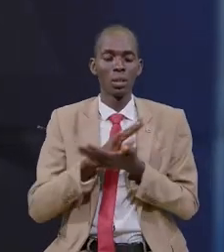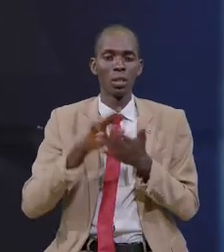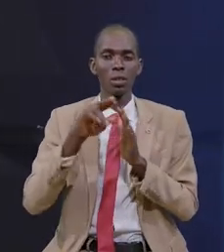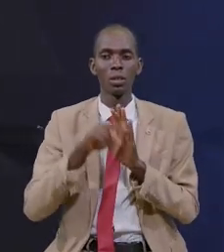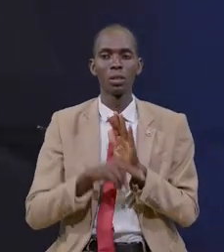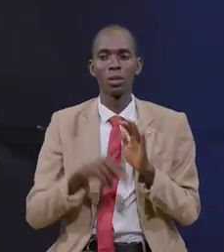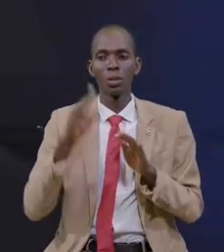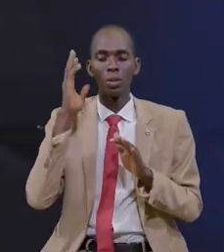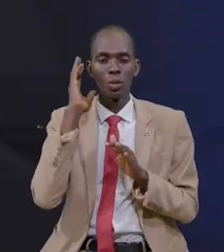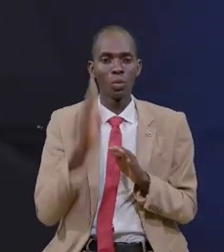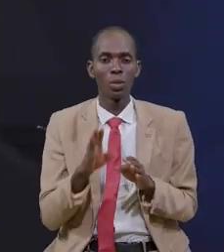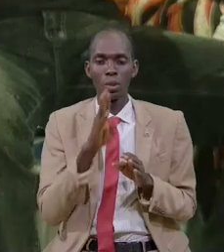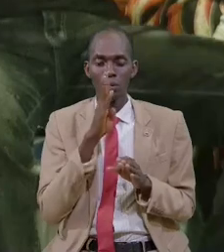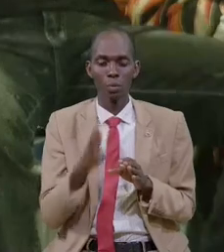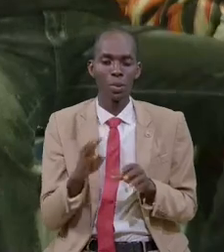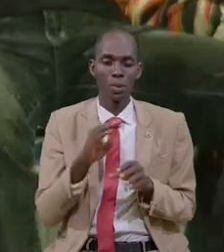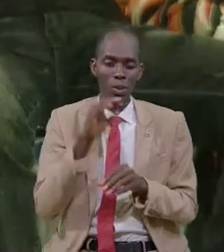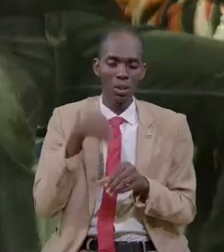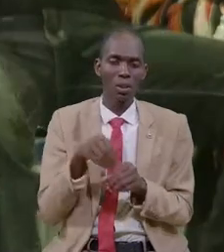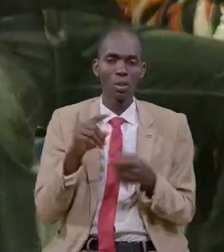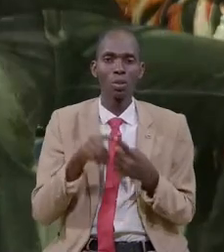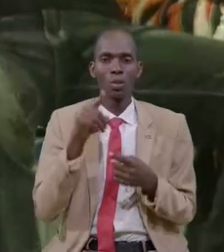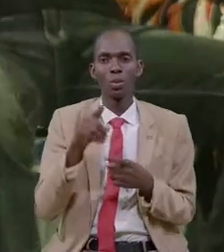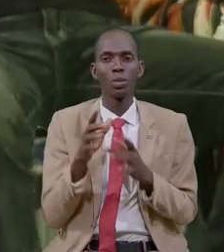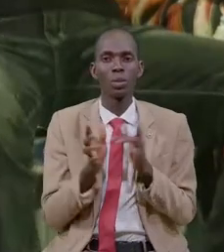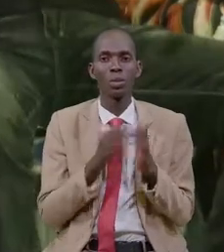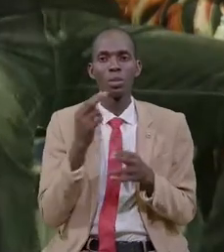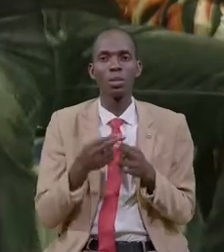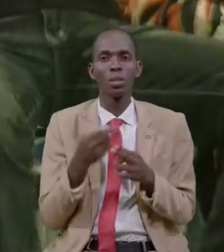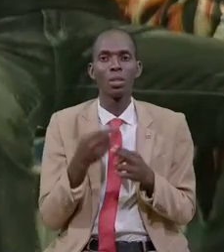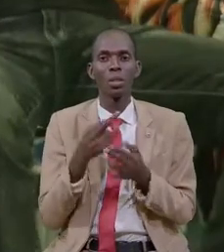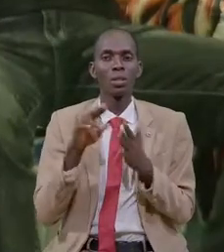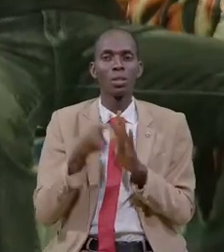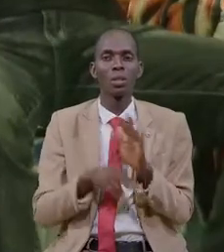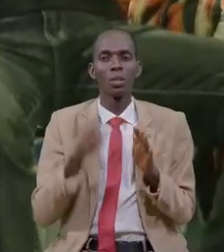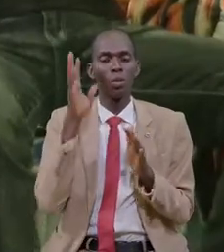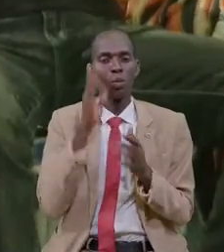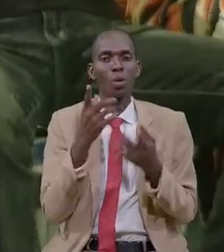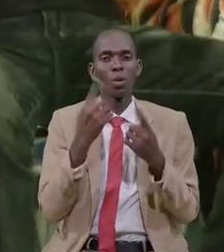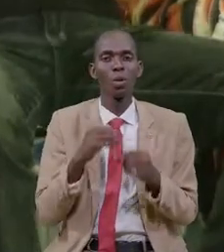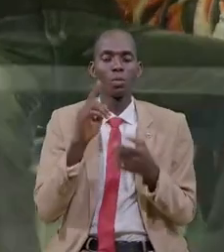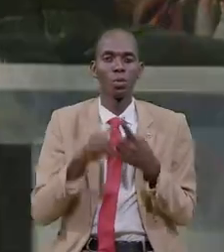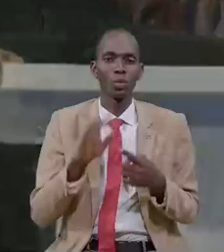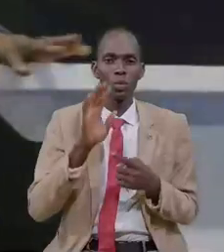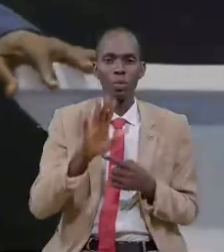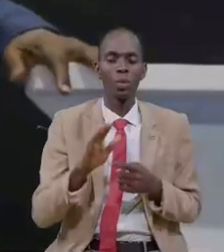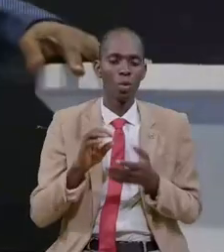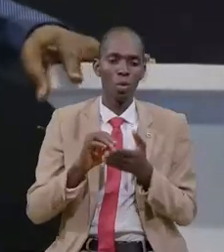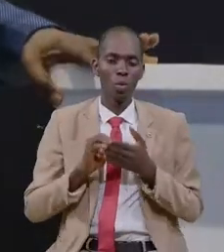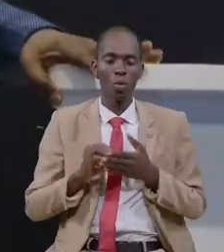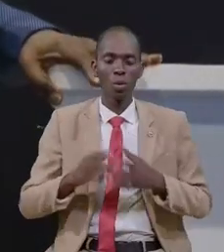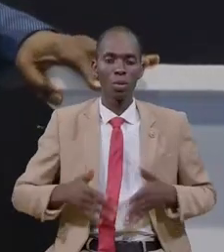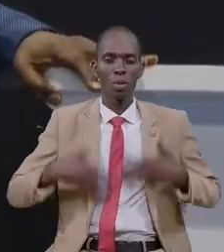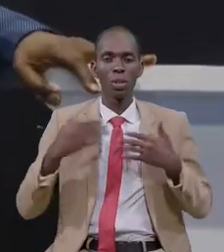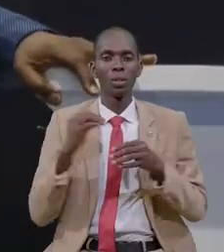justice te sera imputée. La justice viendra dans ta vie, dans ton